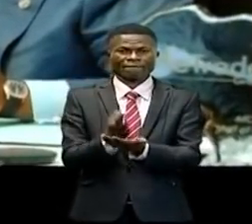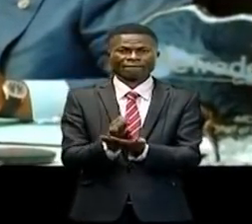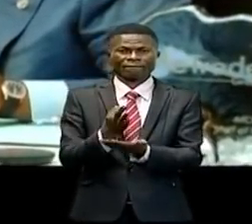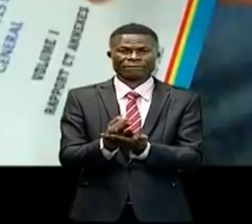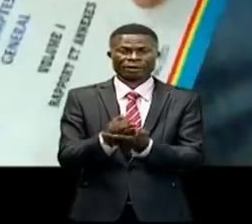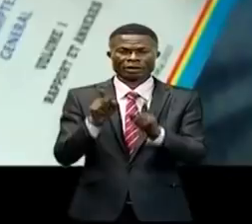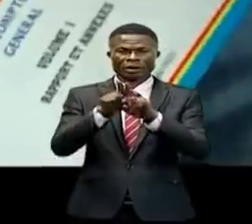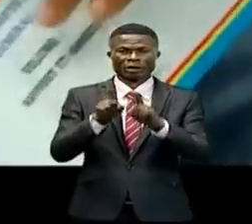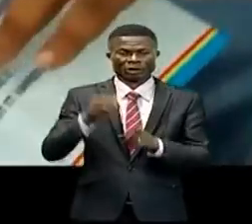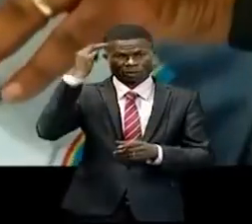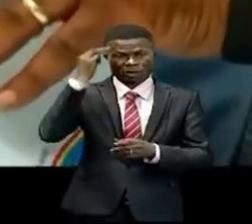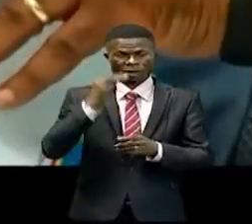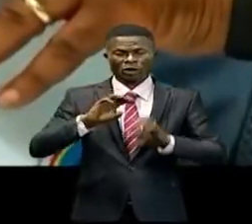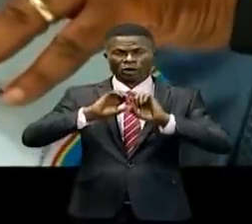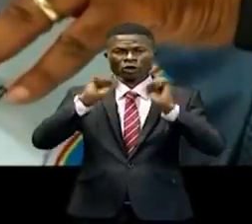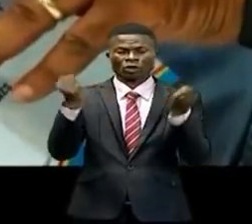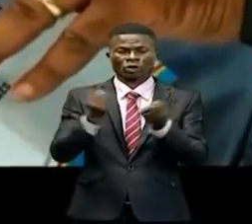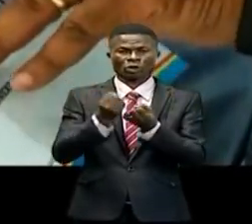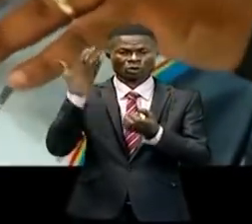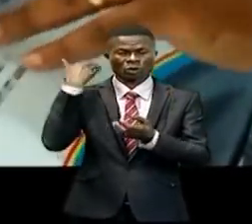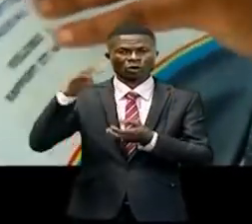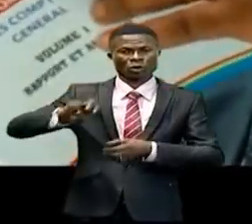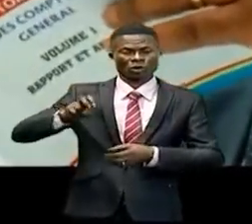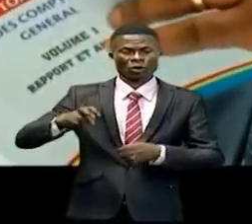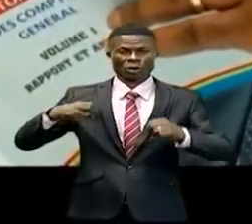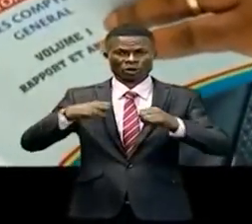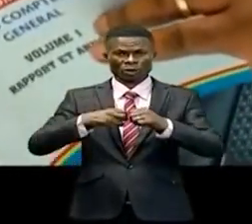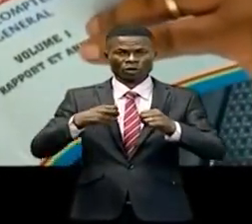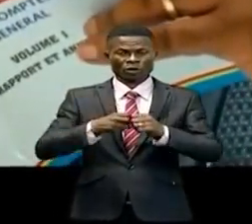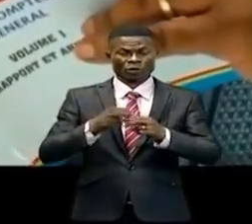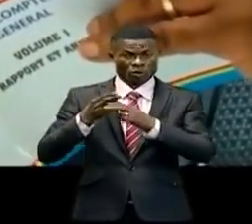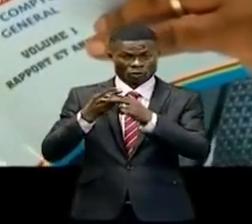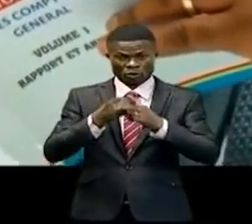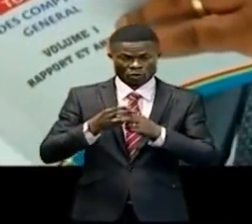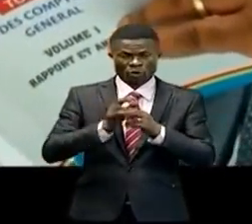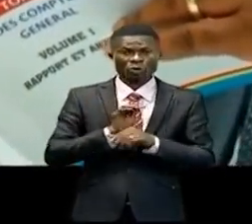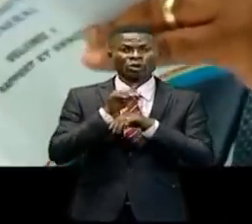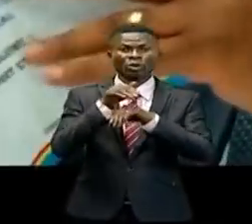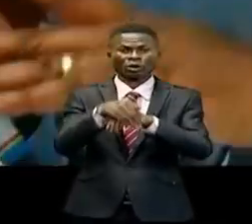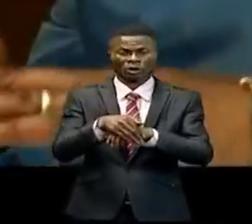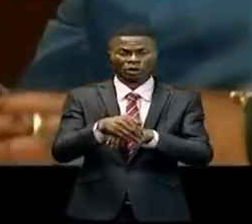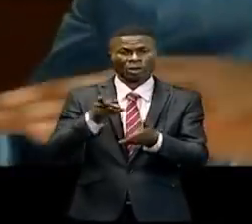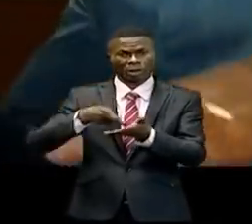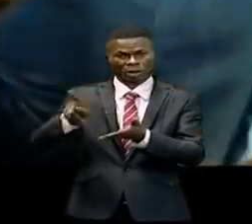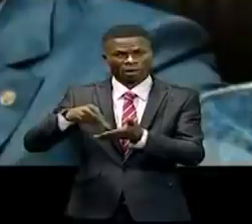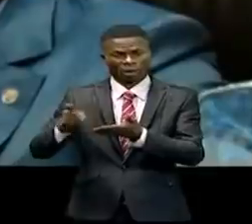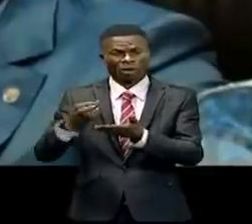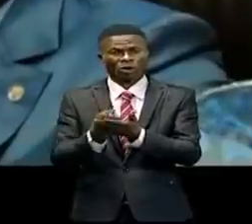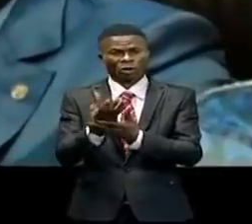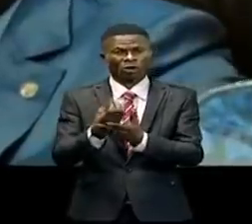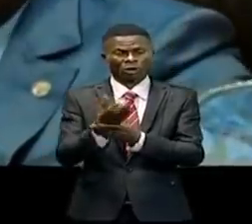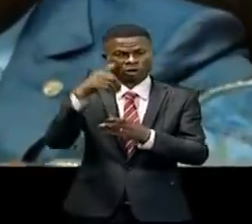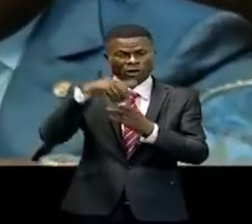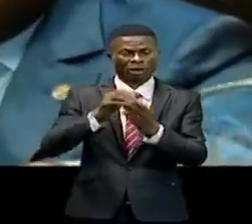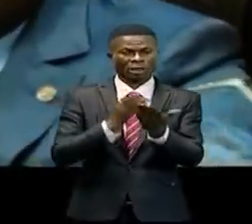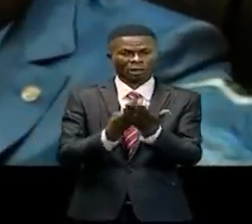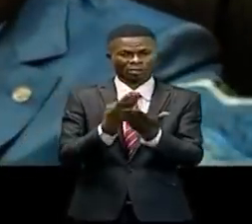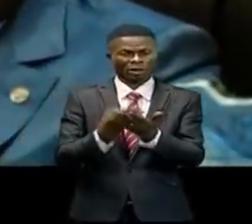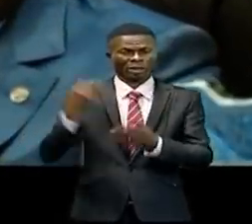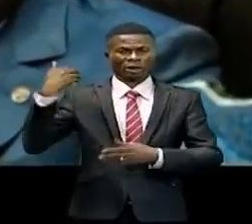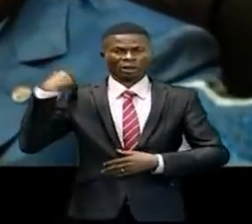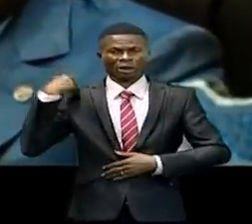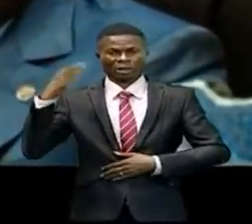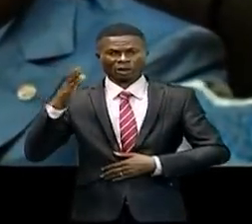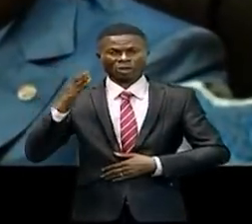le ministre des Ressources hydrauliques et de l'Électricité de veiller à l'engagement et au paiement des dépenses inscrites dans le budget de l'État